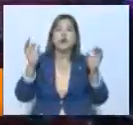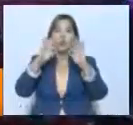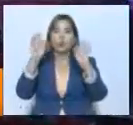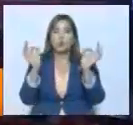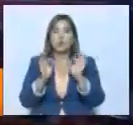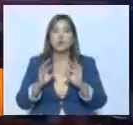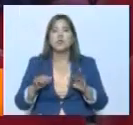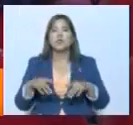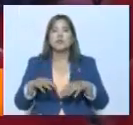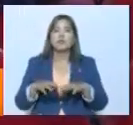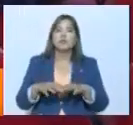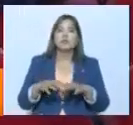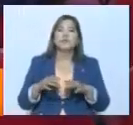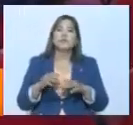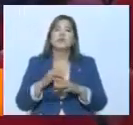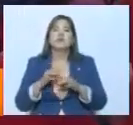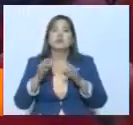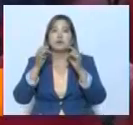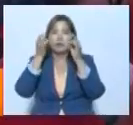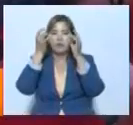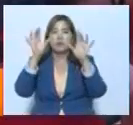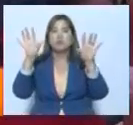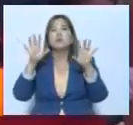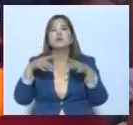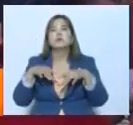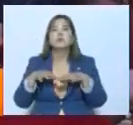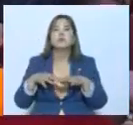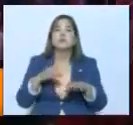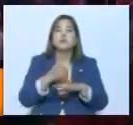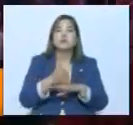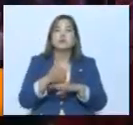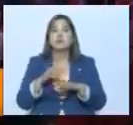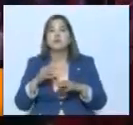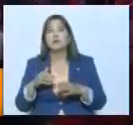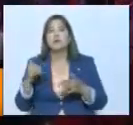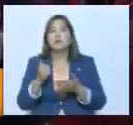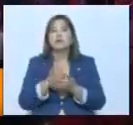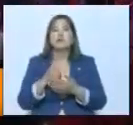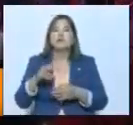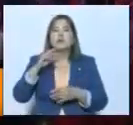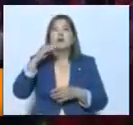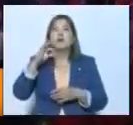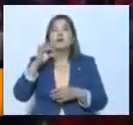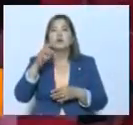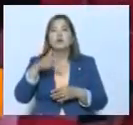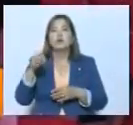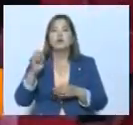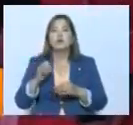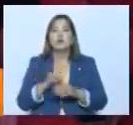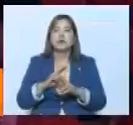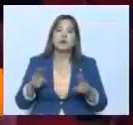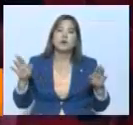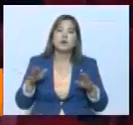Танцевальные номера исполнили более 30 артистов. Здесь выступили как представители основного состава ансамбля «Журга», так и начинающие маленькие